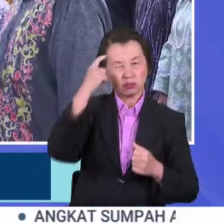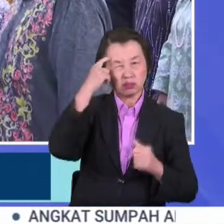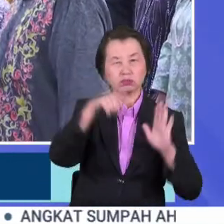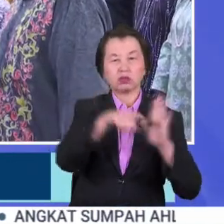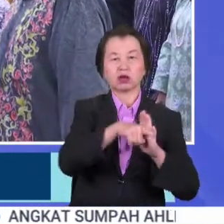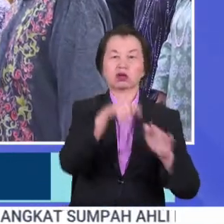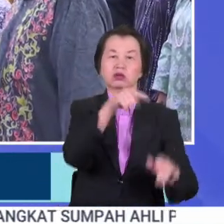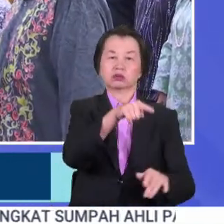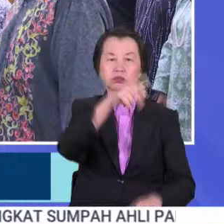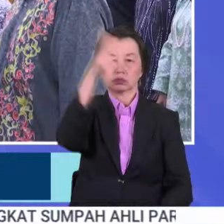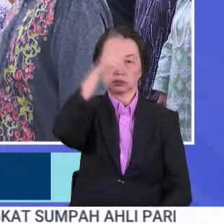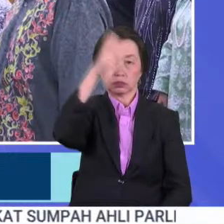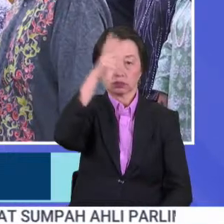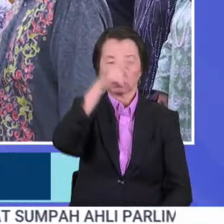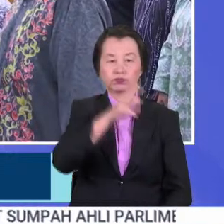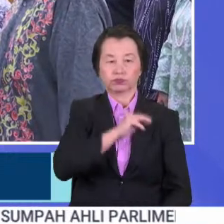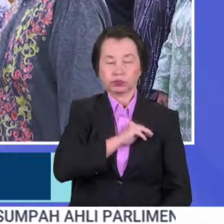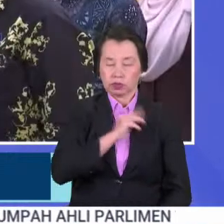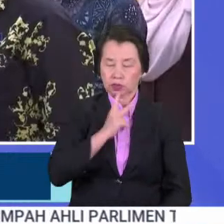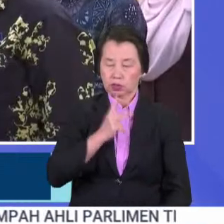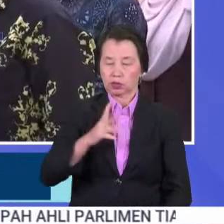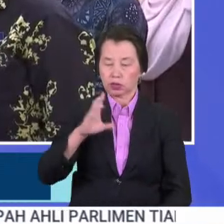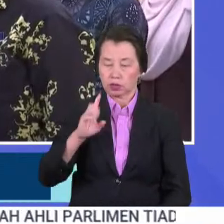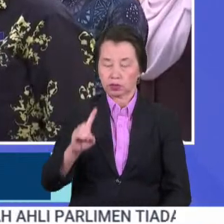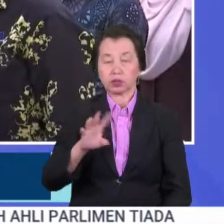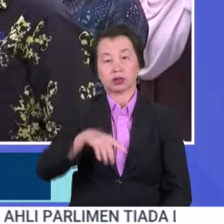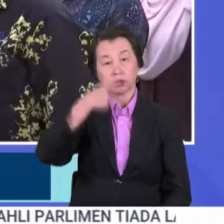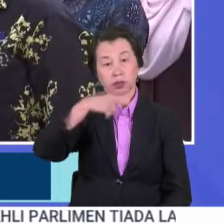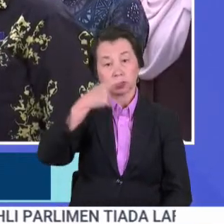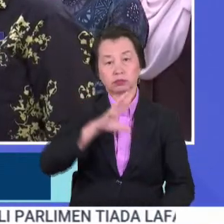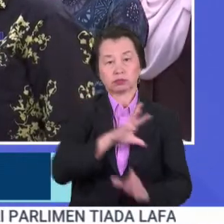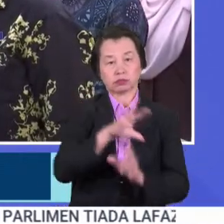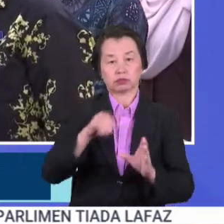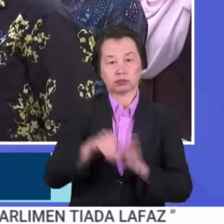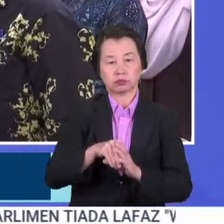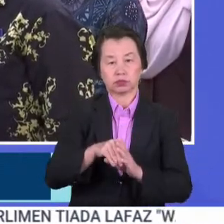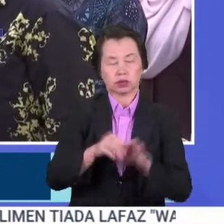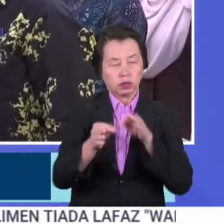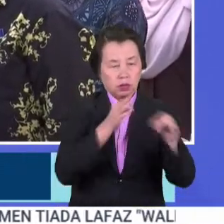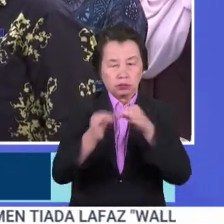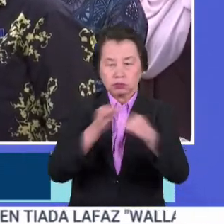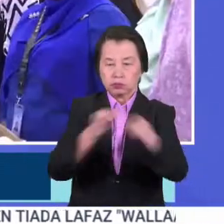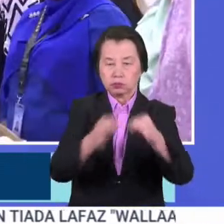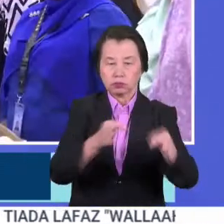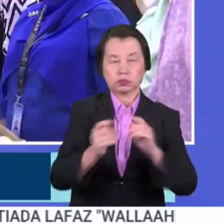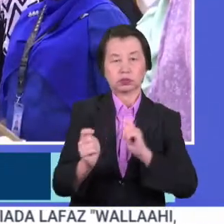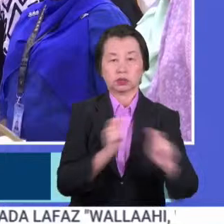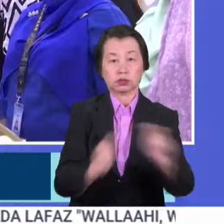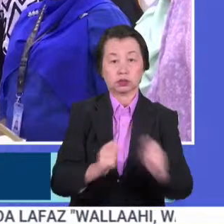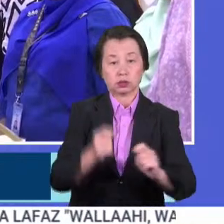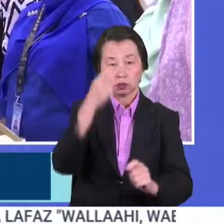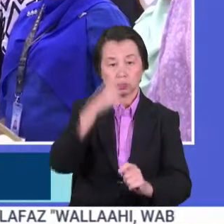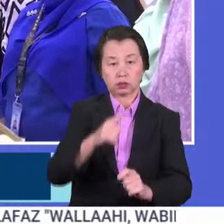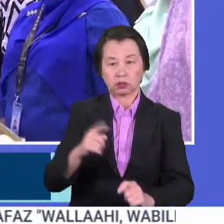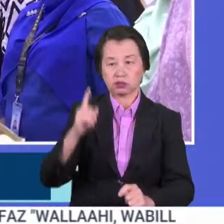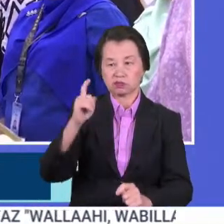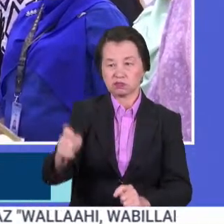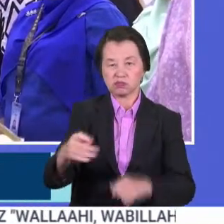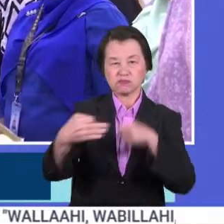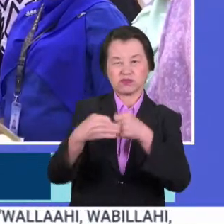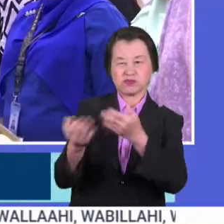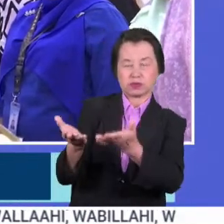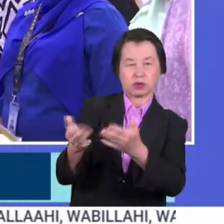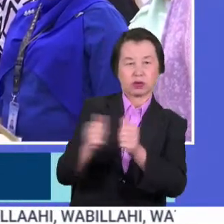negatif terhadap kerajaan. Menteri KKD Fahmi Fazil berkata, ia termasuk beri penjelasan dan tindakan untuk memastikan tomahan